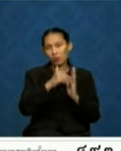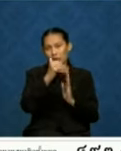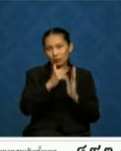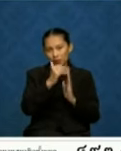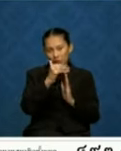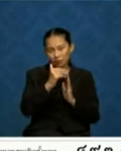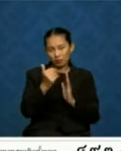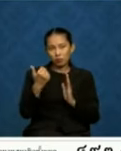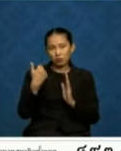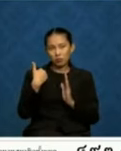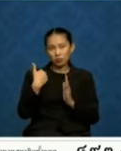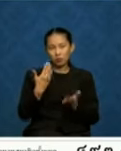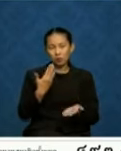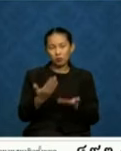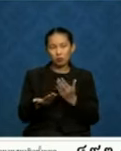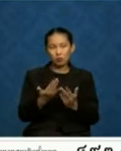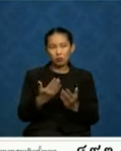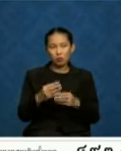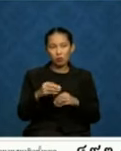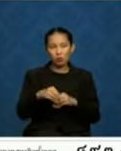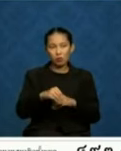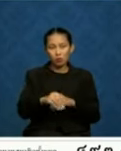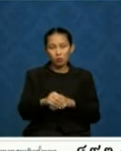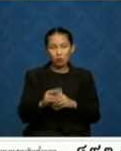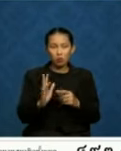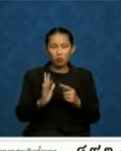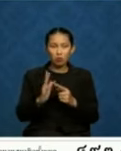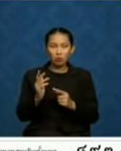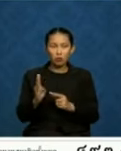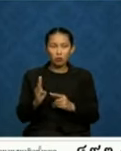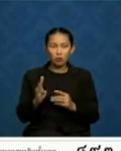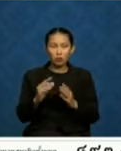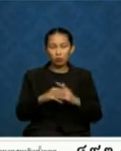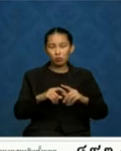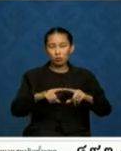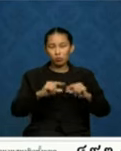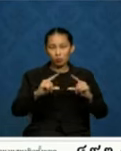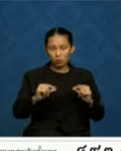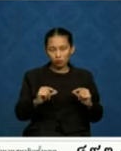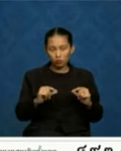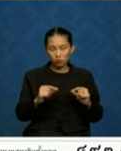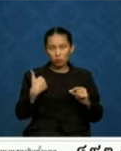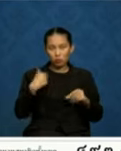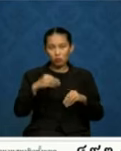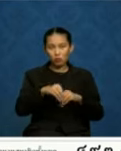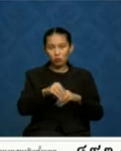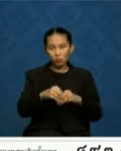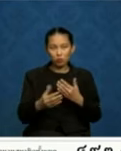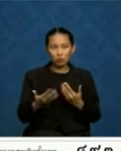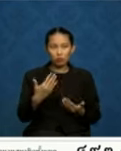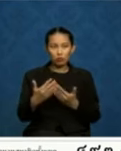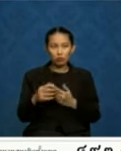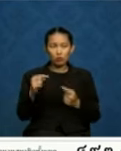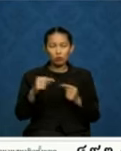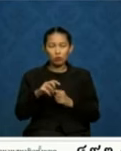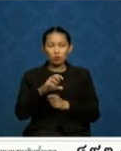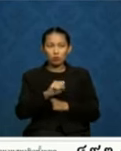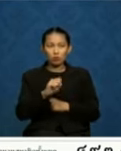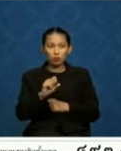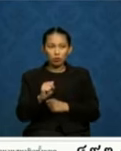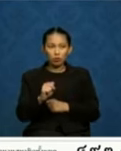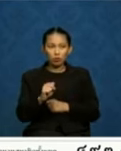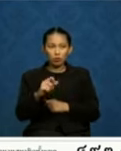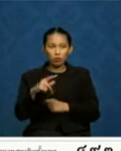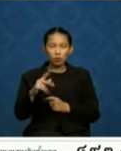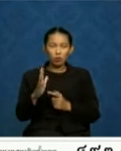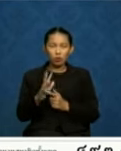ะครับพันธุ์เบอร์เล่นะครับที่ปลูกในพื้นที่ผมจังหวัดเพชรบูรณ์แล้วก็ในพื้นที่ของสสท่านสสพัน